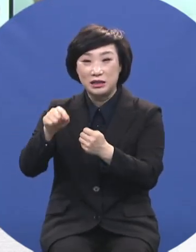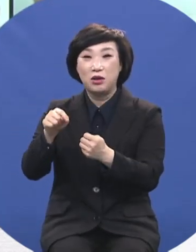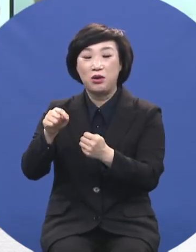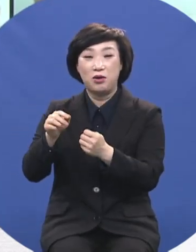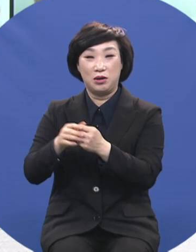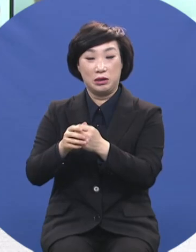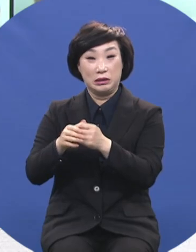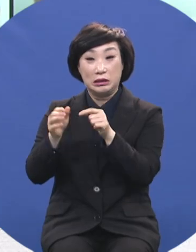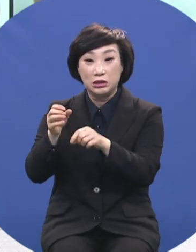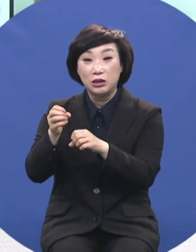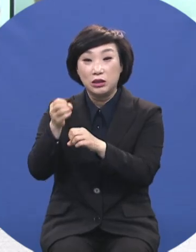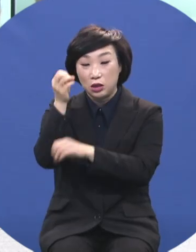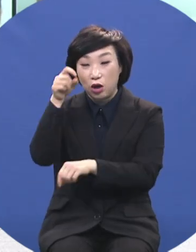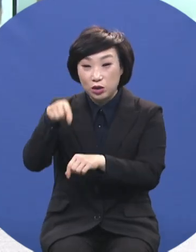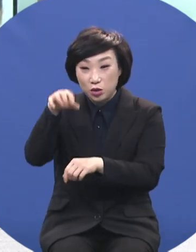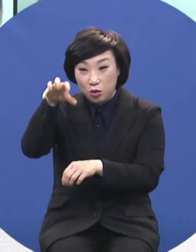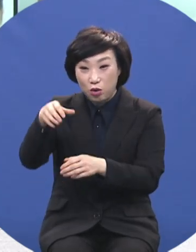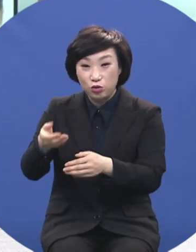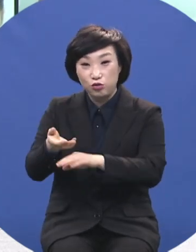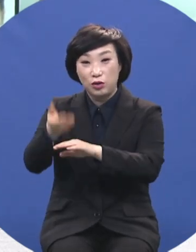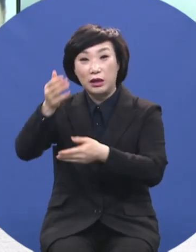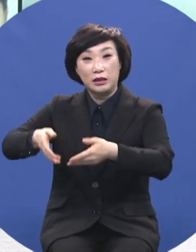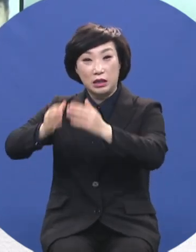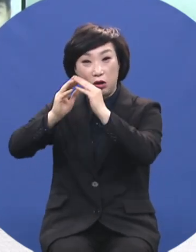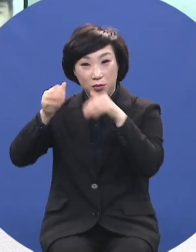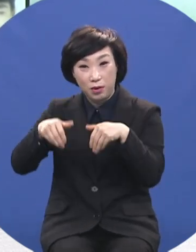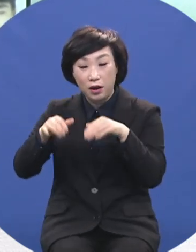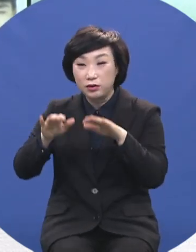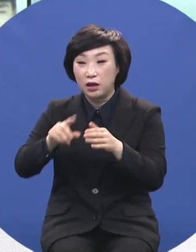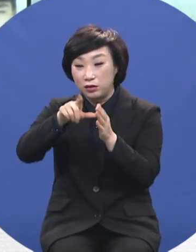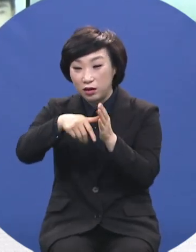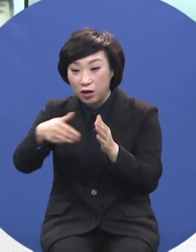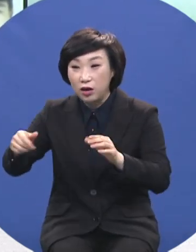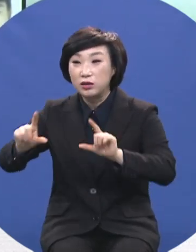위에 태우는데, 어느 날 가서